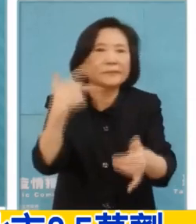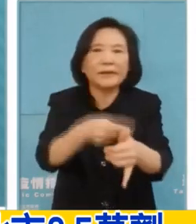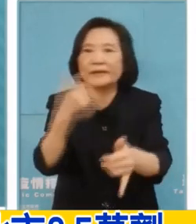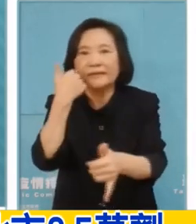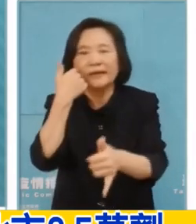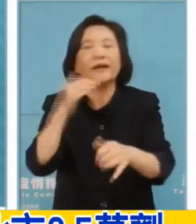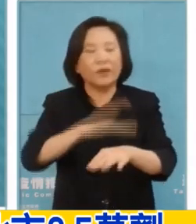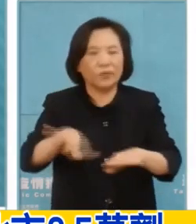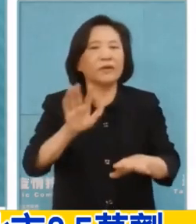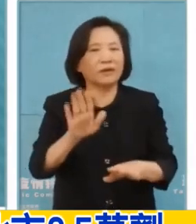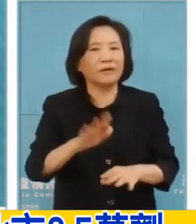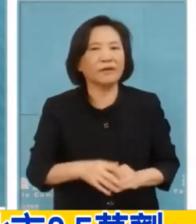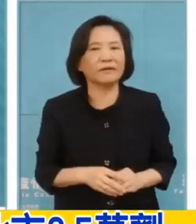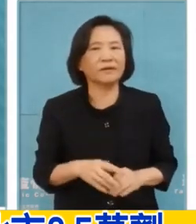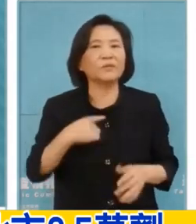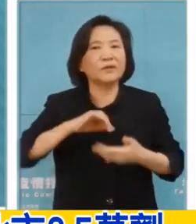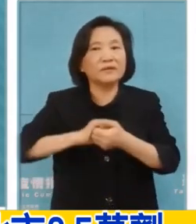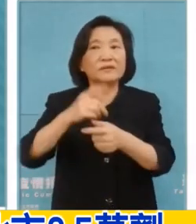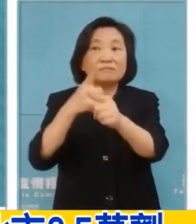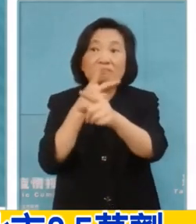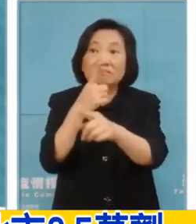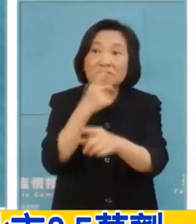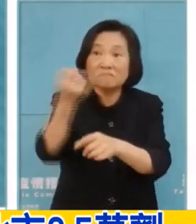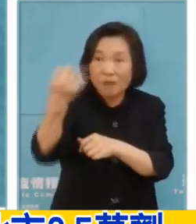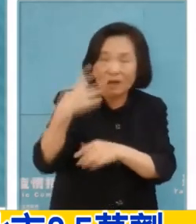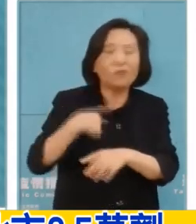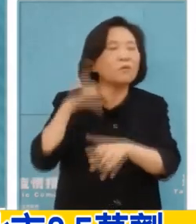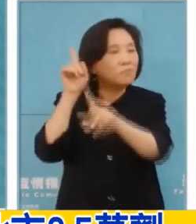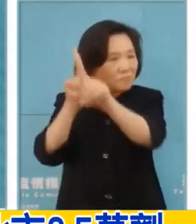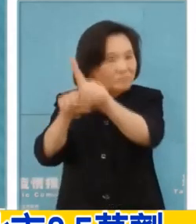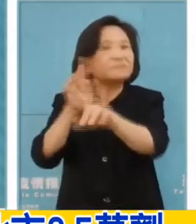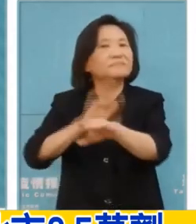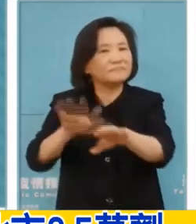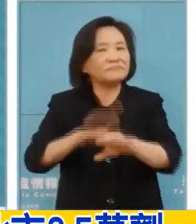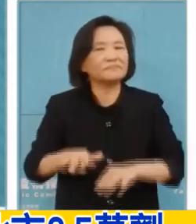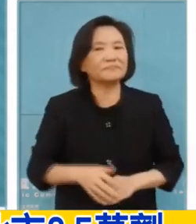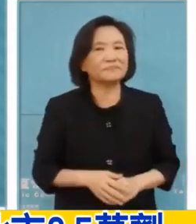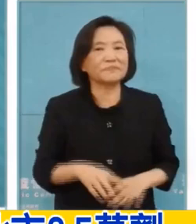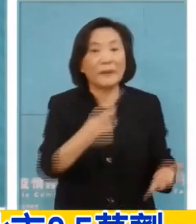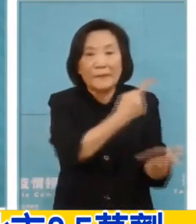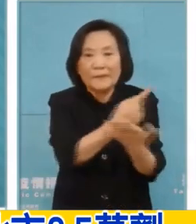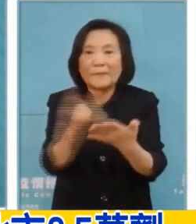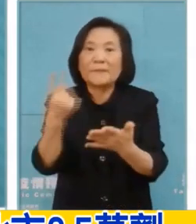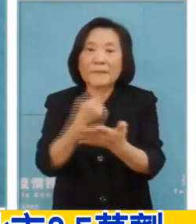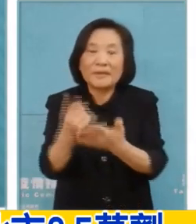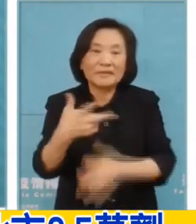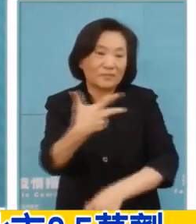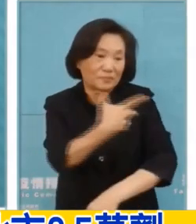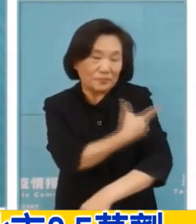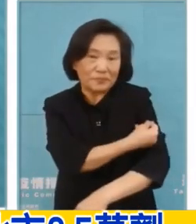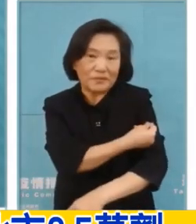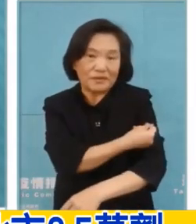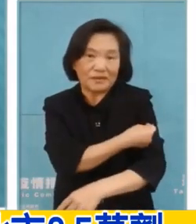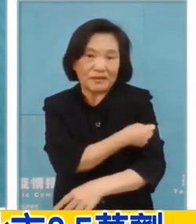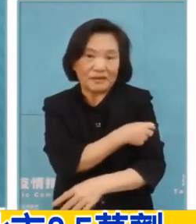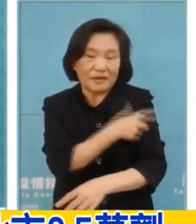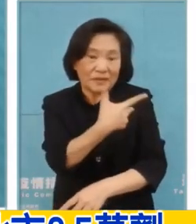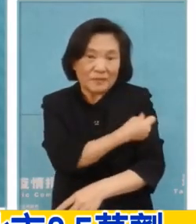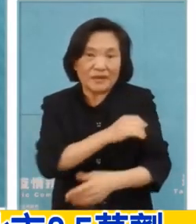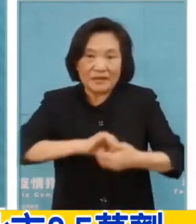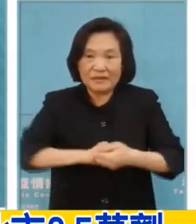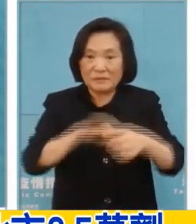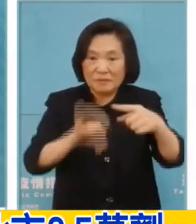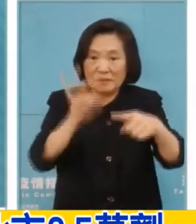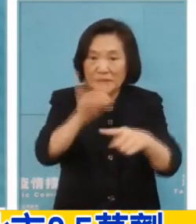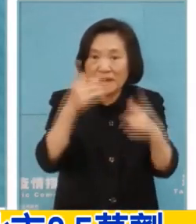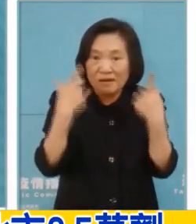面一定是配合中央的指引。那每一次的疫苗的接种它都不会是百分百啦，所以一